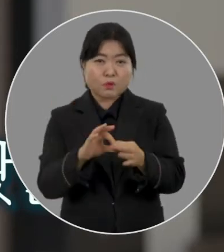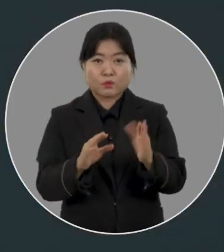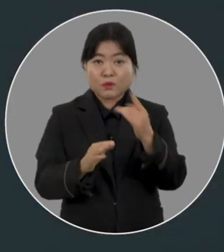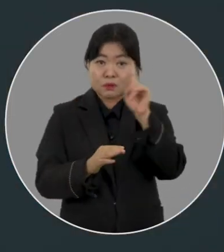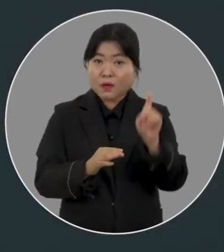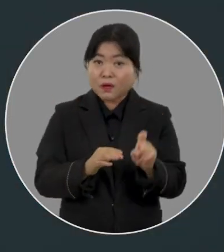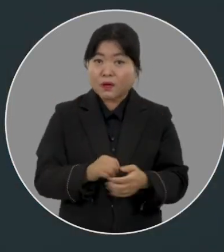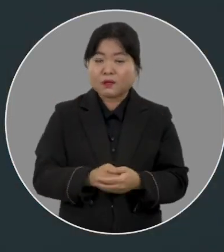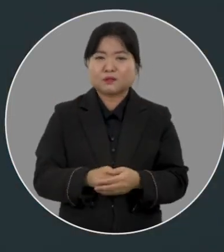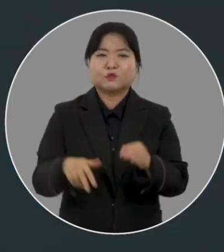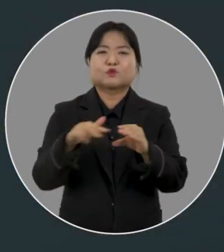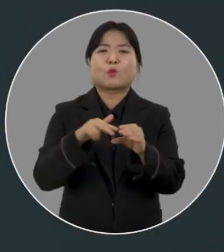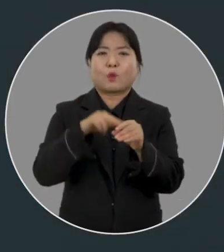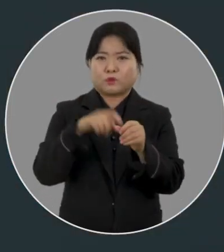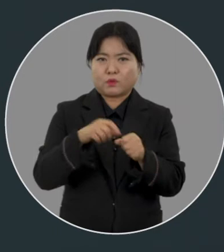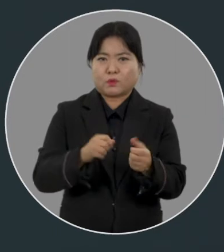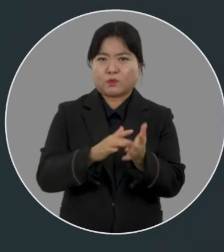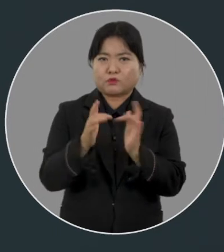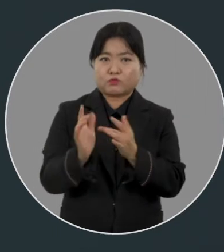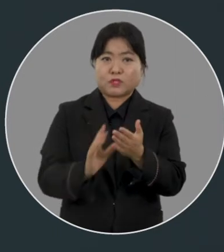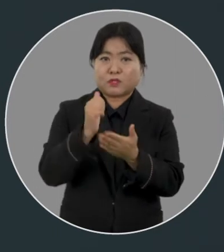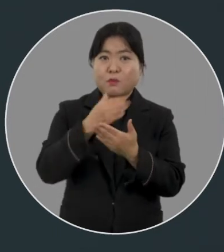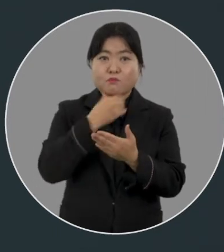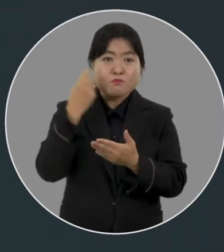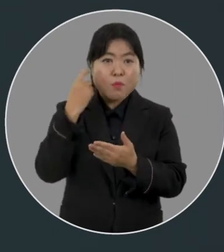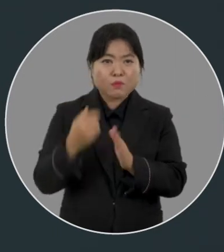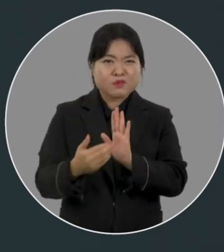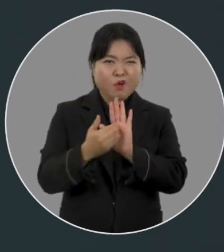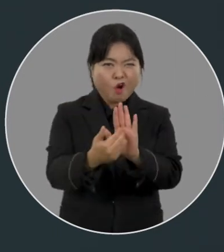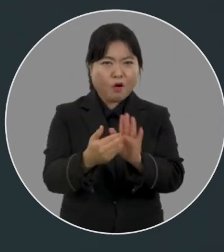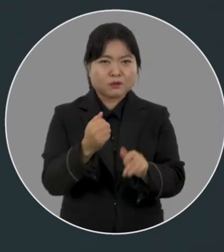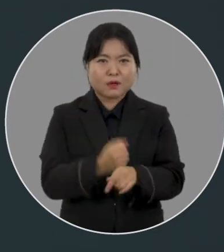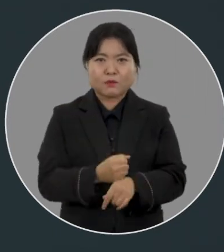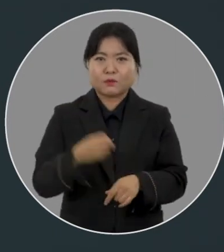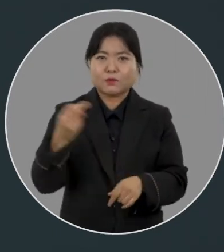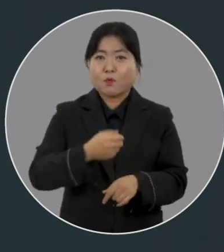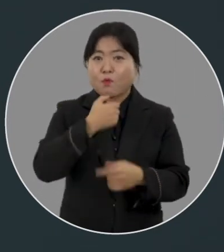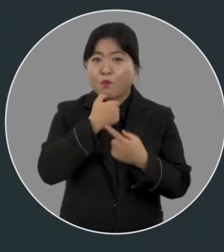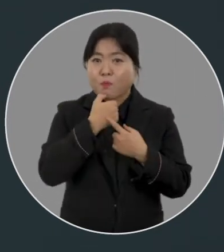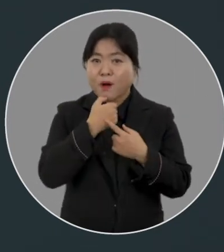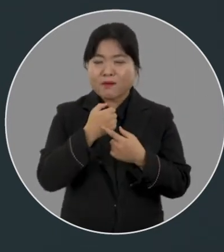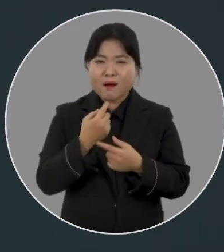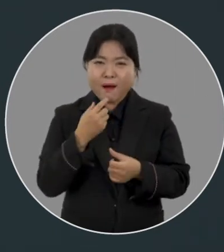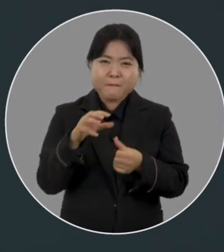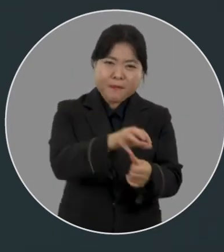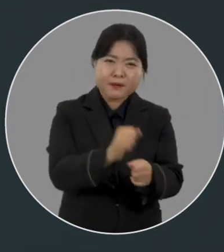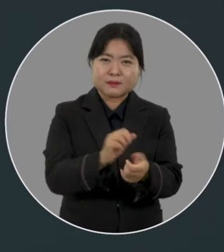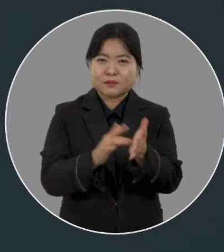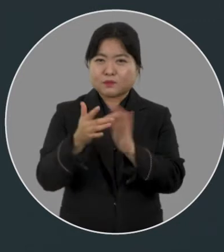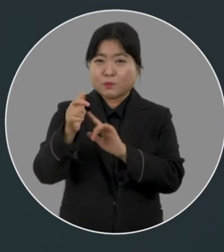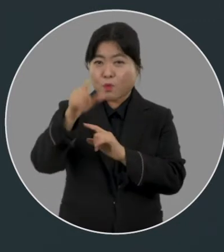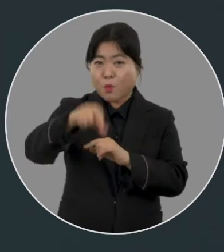왔을까? 그것은 종교적으로 예수 그리스도의 복음을 거절하고 또 로마를 압박해서